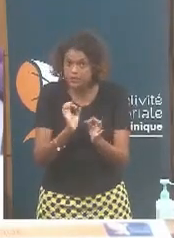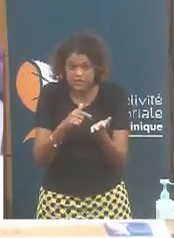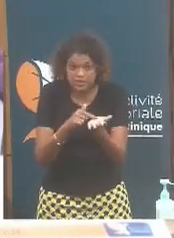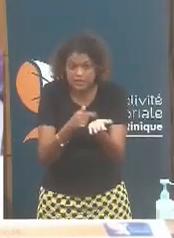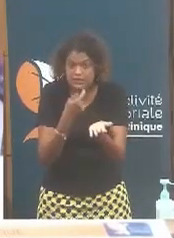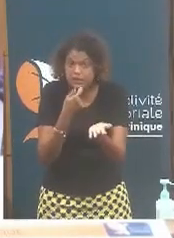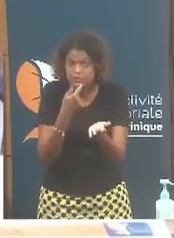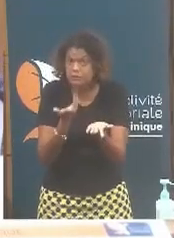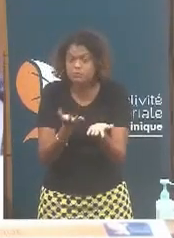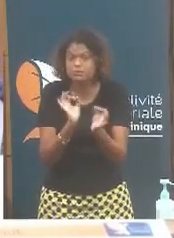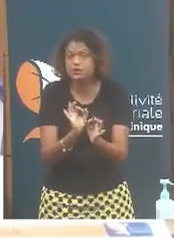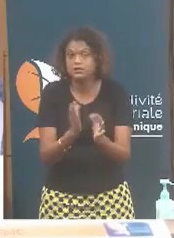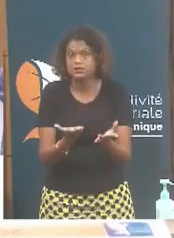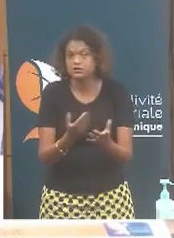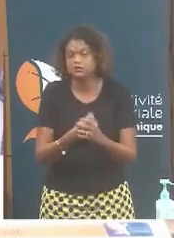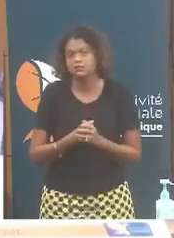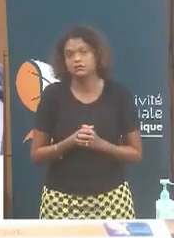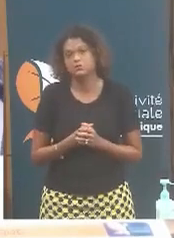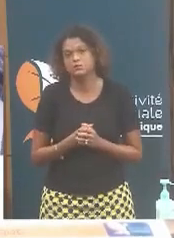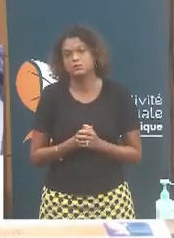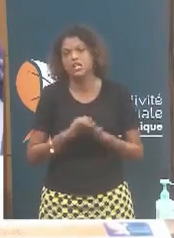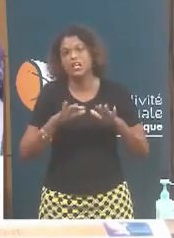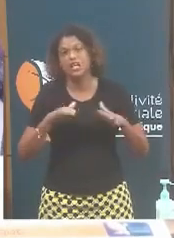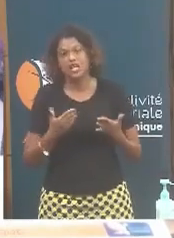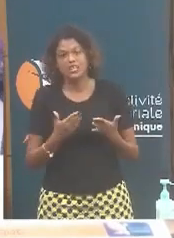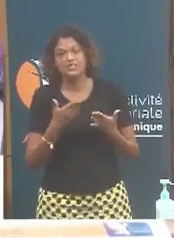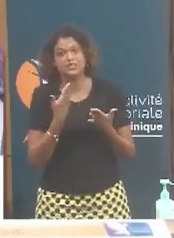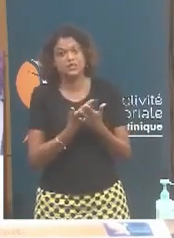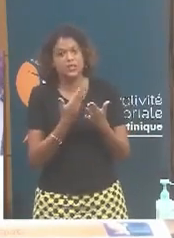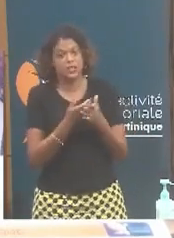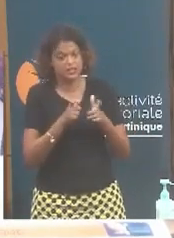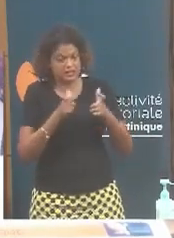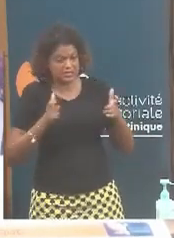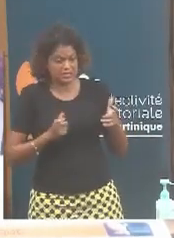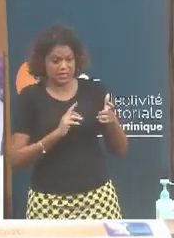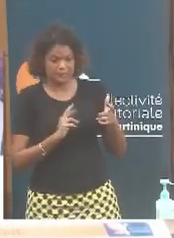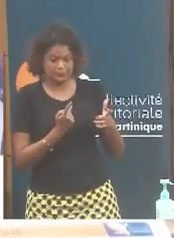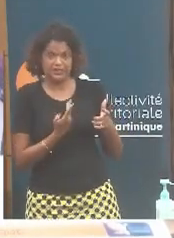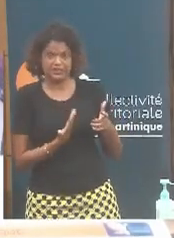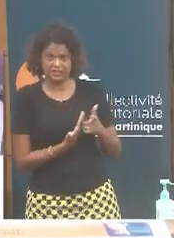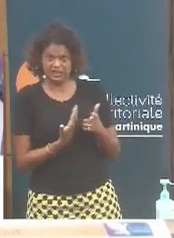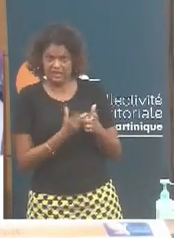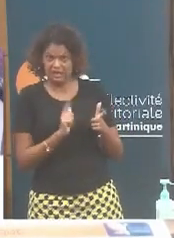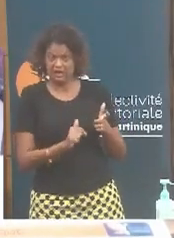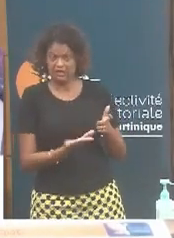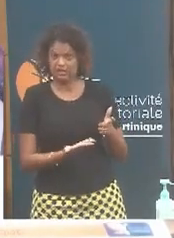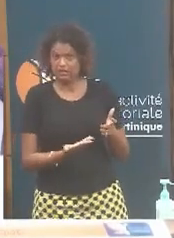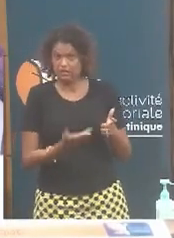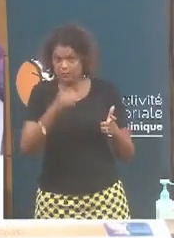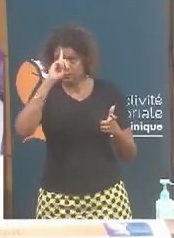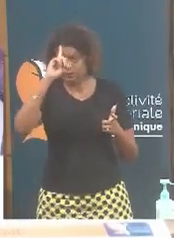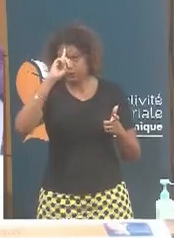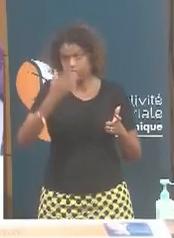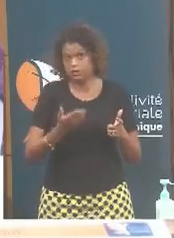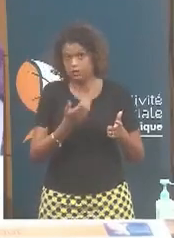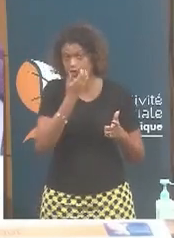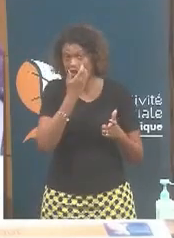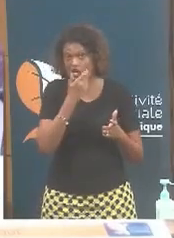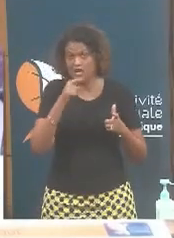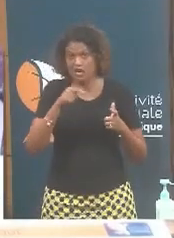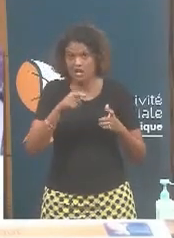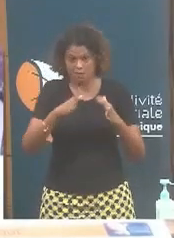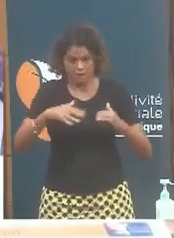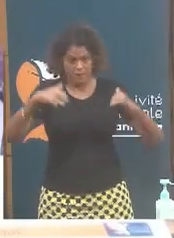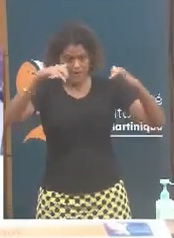s'agit. Est-ce que le syndicat mixte existe toujours? Parce que, en plénière